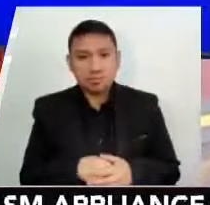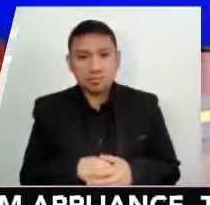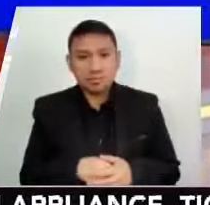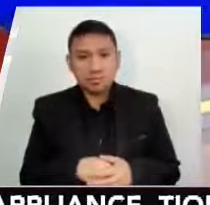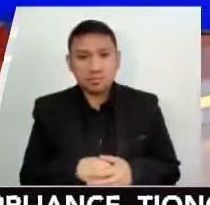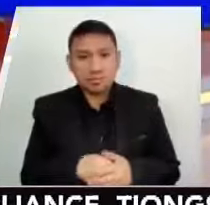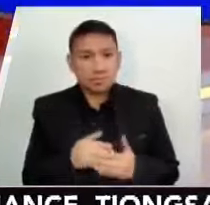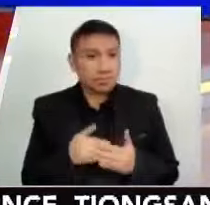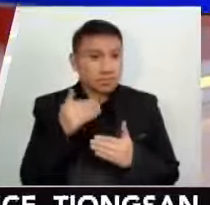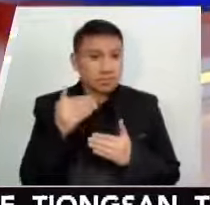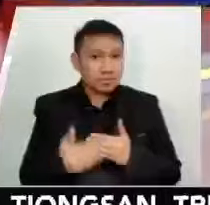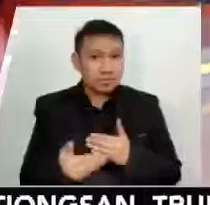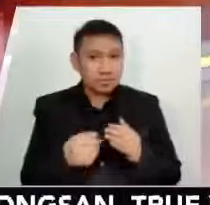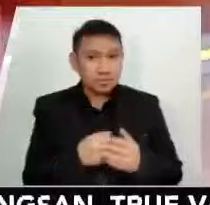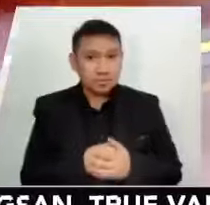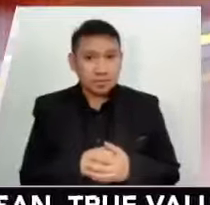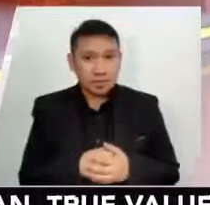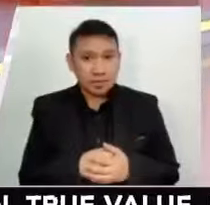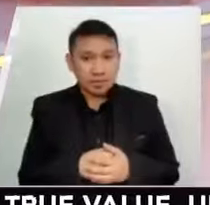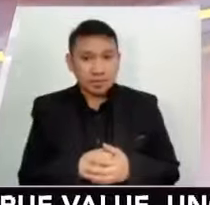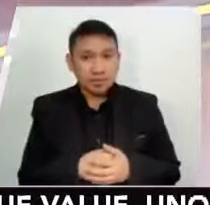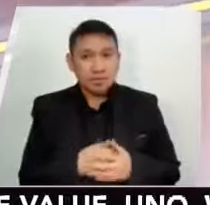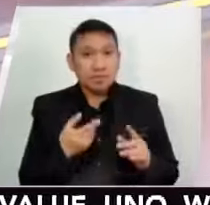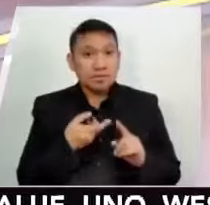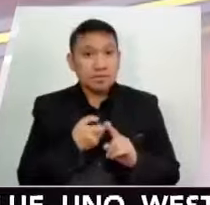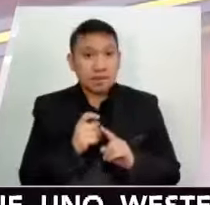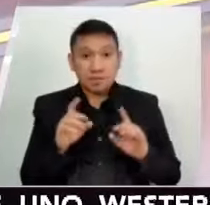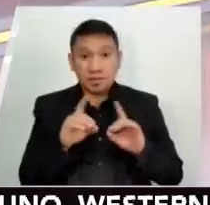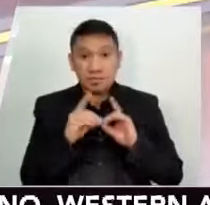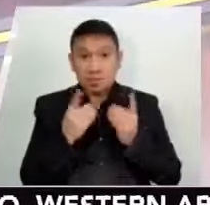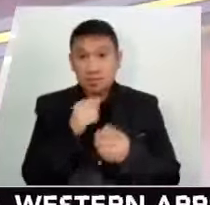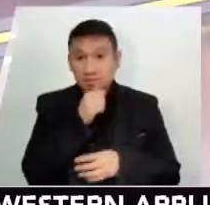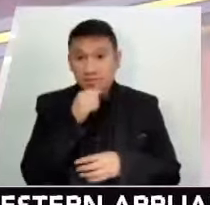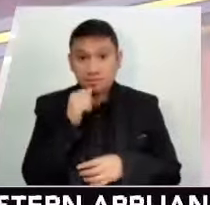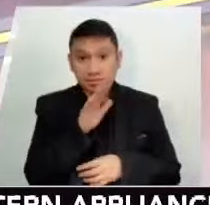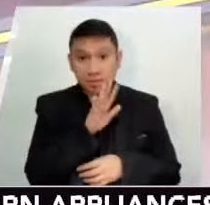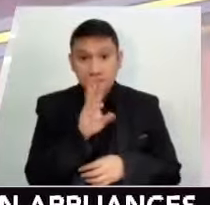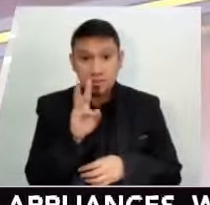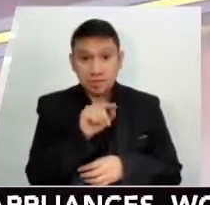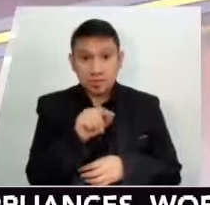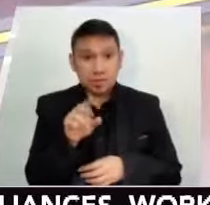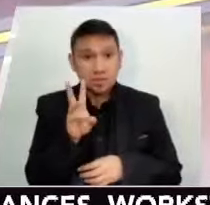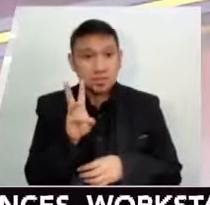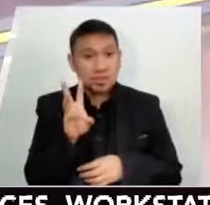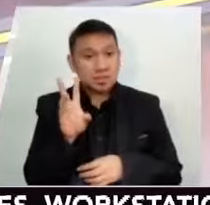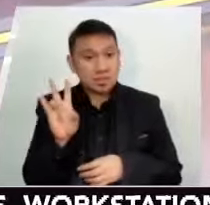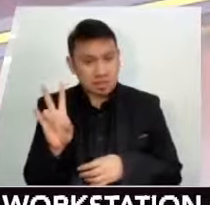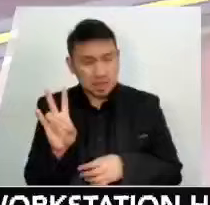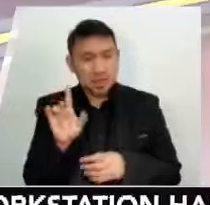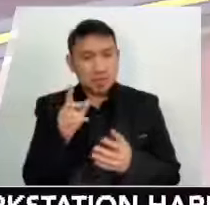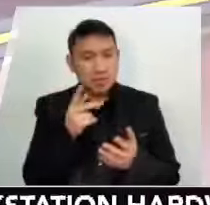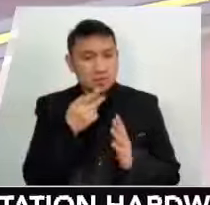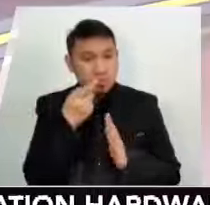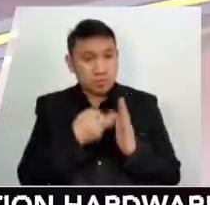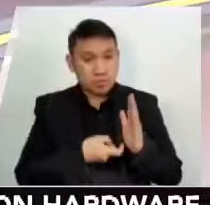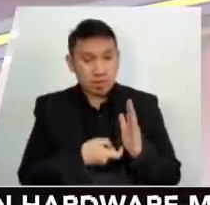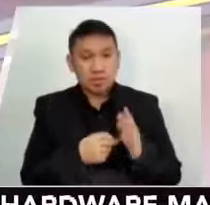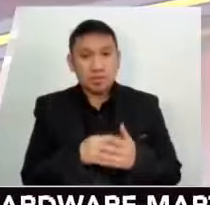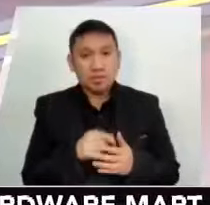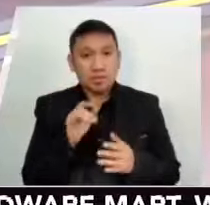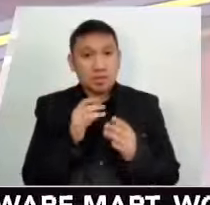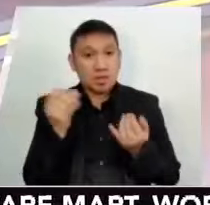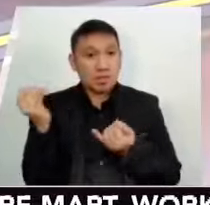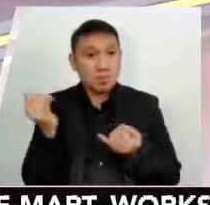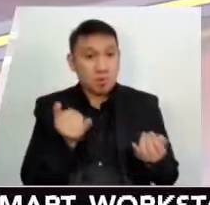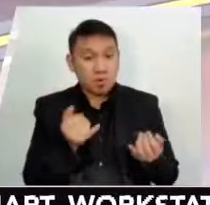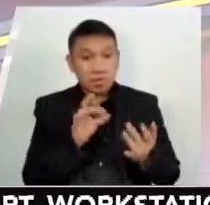Sa huling datos ng Department of Agriculture, 56 hanggang 67 pesos ang presyo ng local at imported na special na